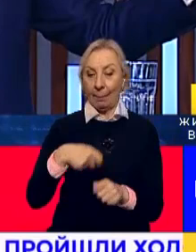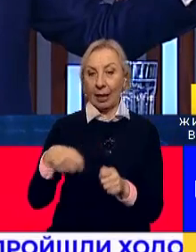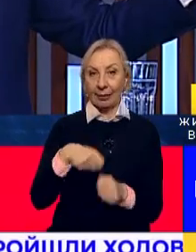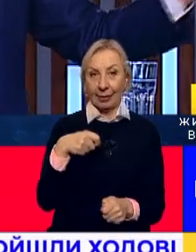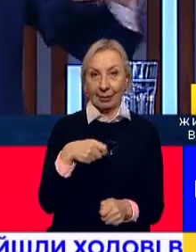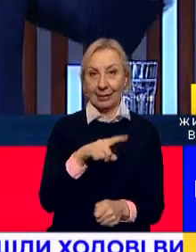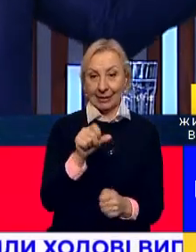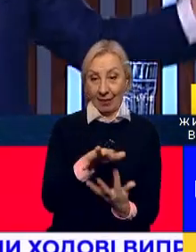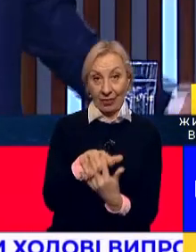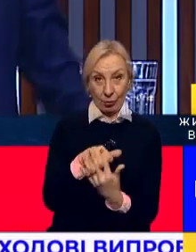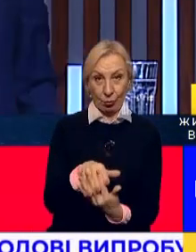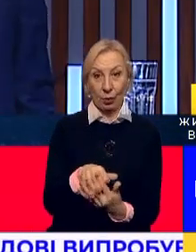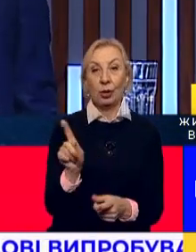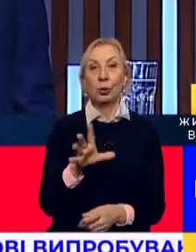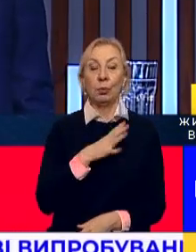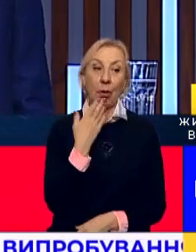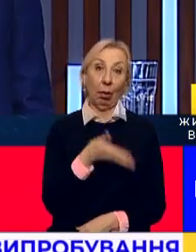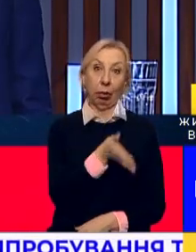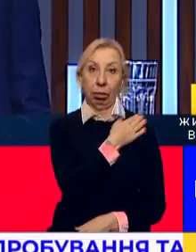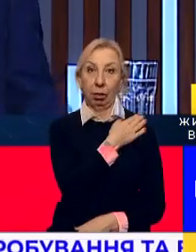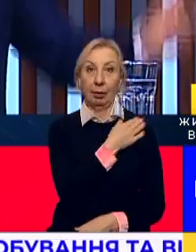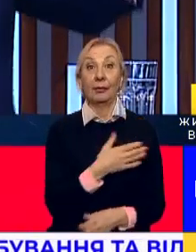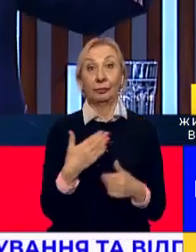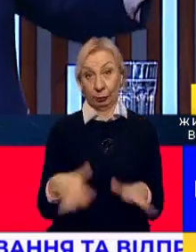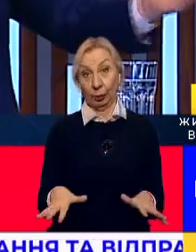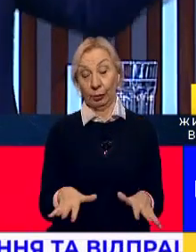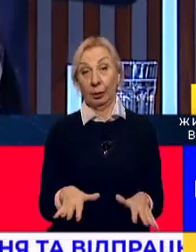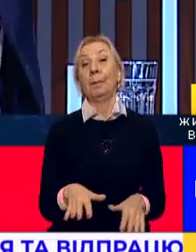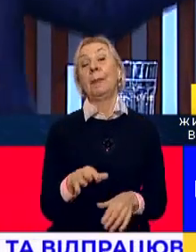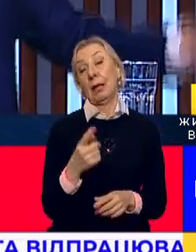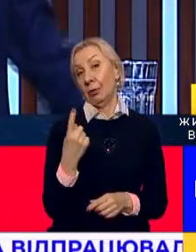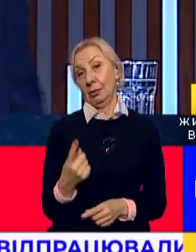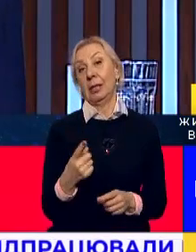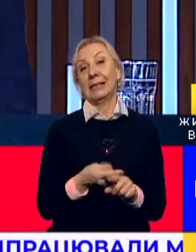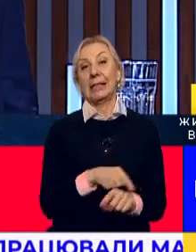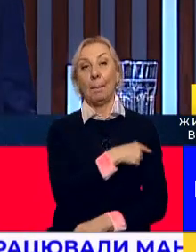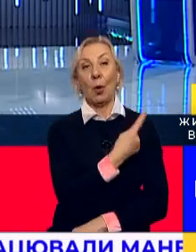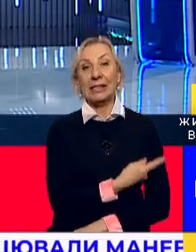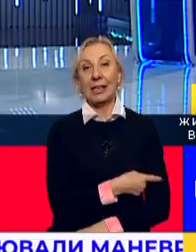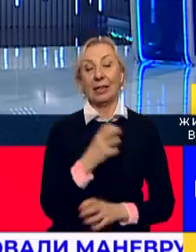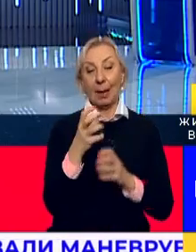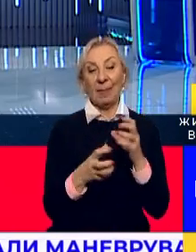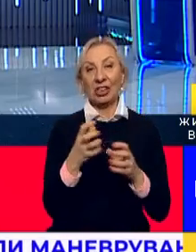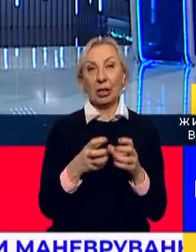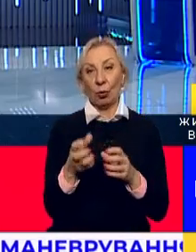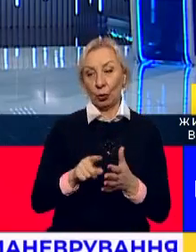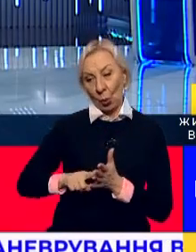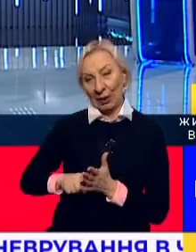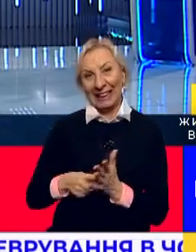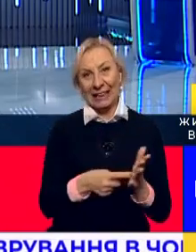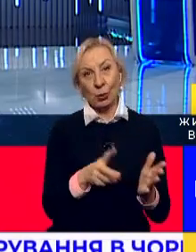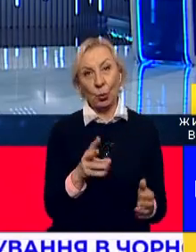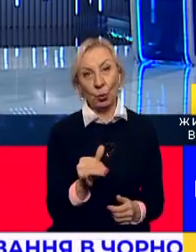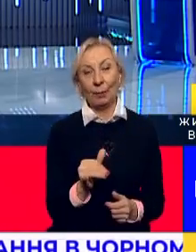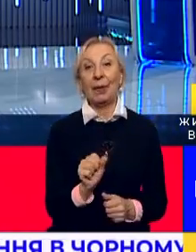збільшення агресії, щоб вона непідйомна була, щоб вони шию зламали. Тому сценарій один – це посилення міжнародного тиску, це якщо говорити про міжнародне.